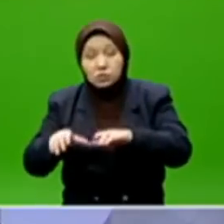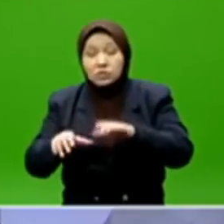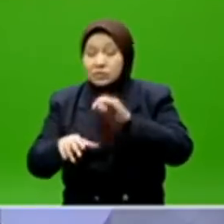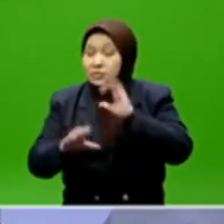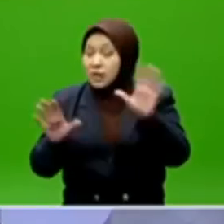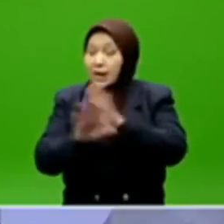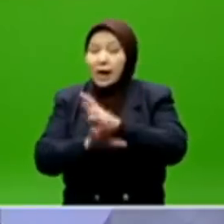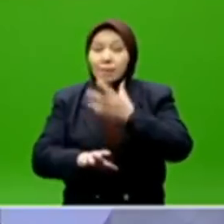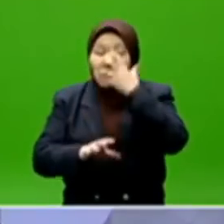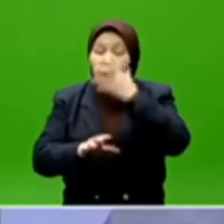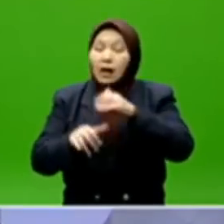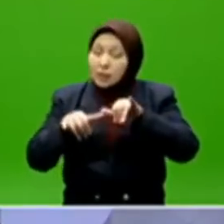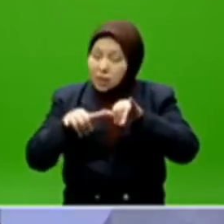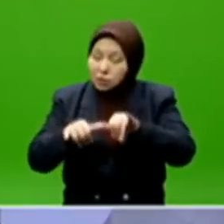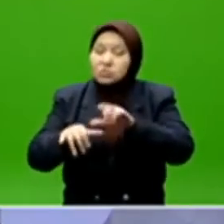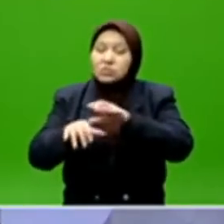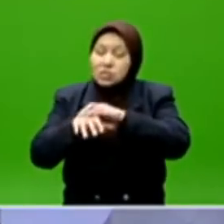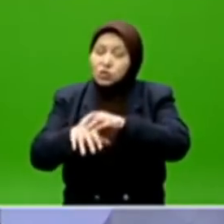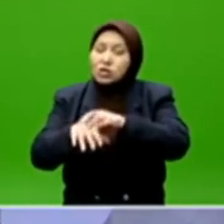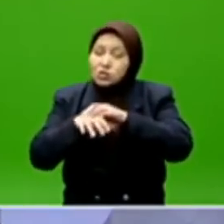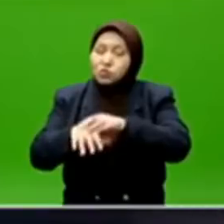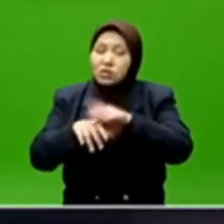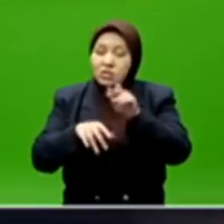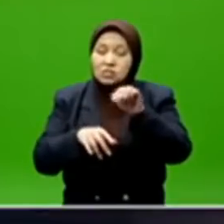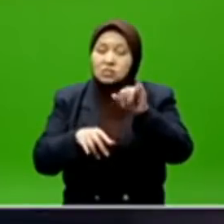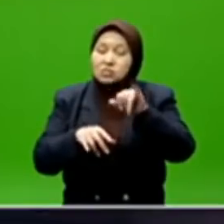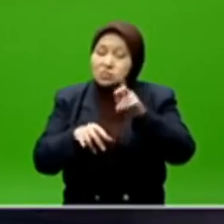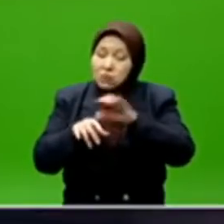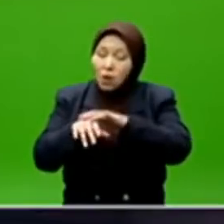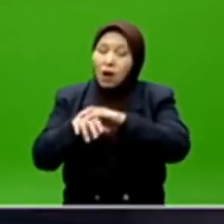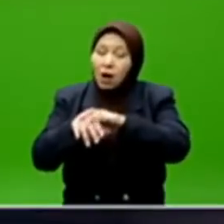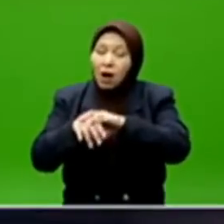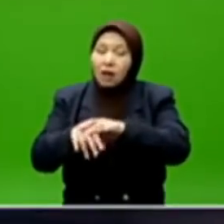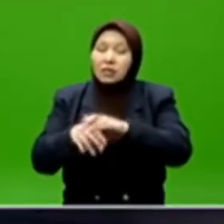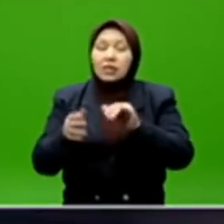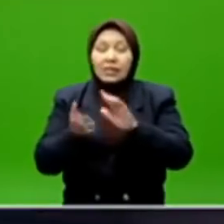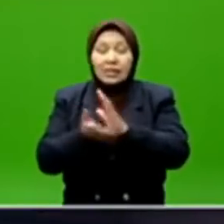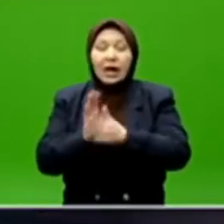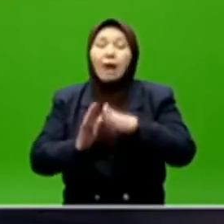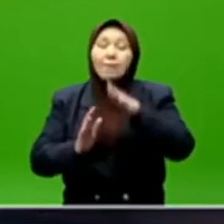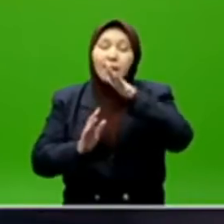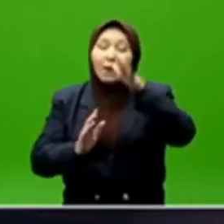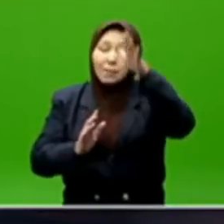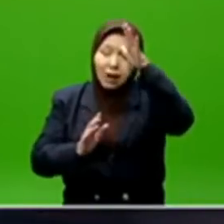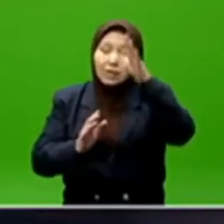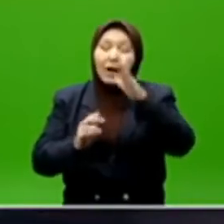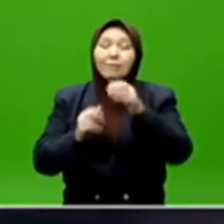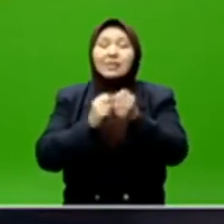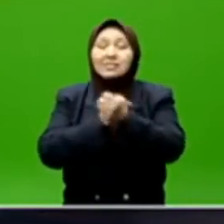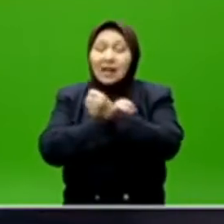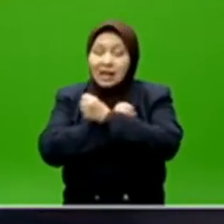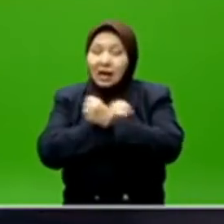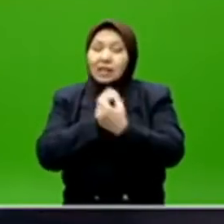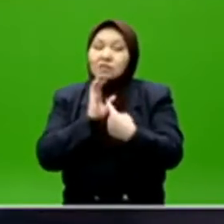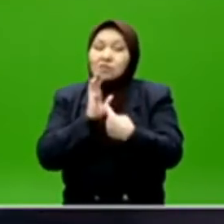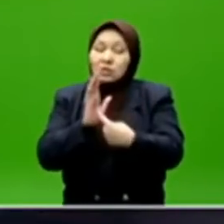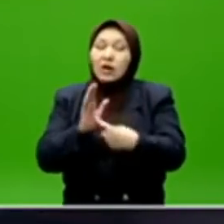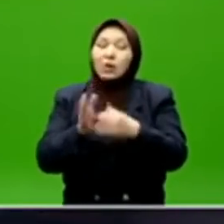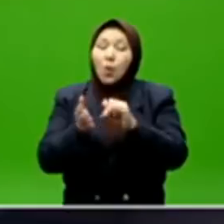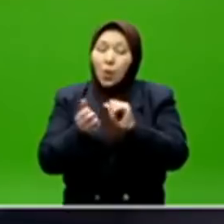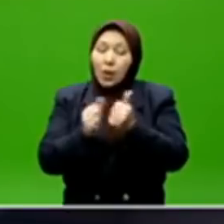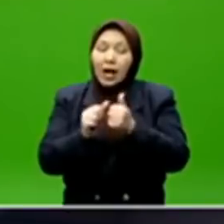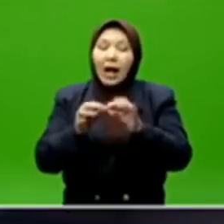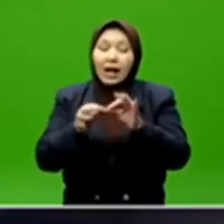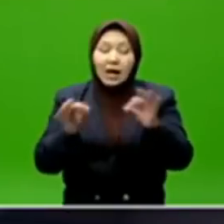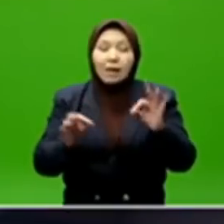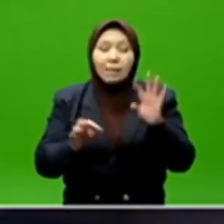marah, teruskan lagi. Pasal apa? Pasal ini adalah ayah ibu yang penyayang yang ditunjukkan oleh ayat 40 ini.